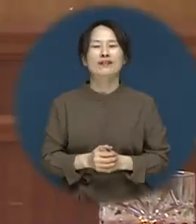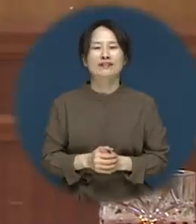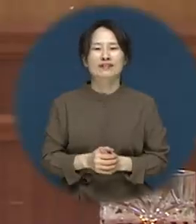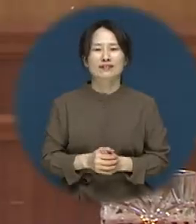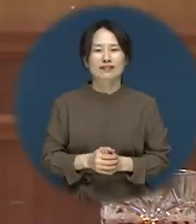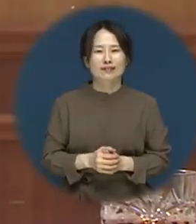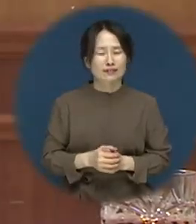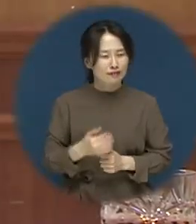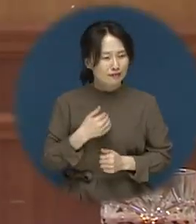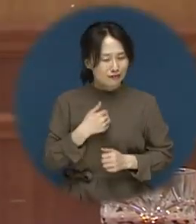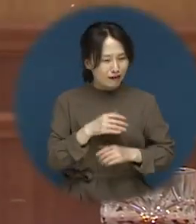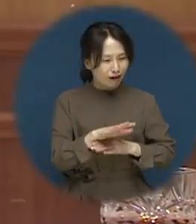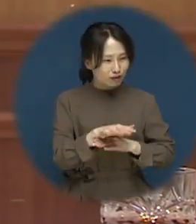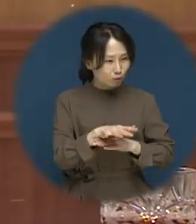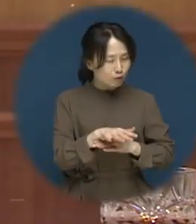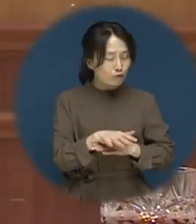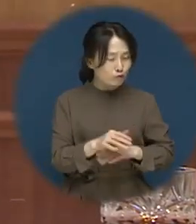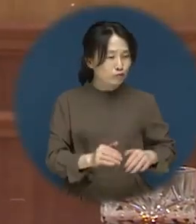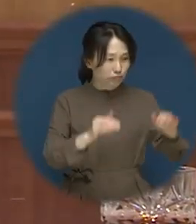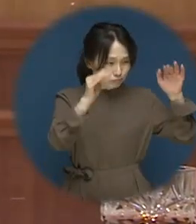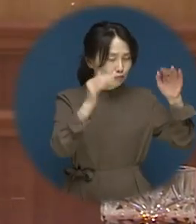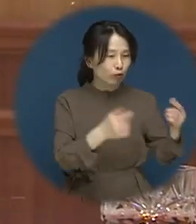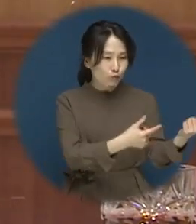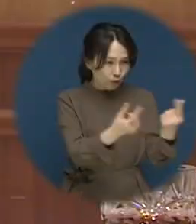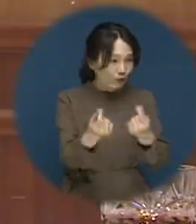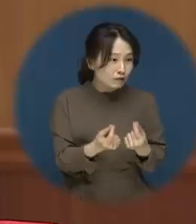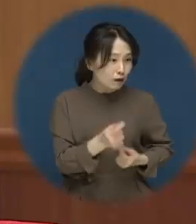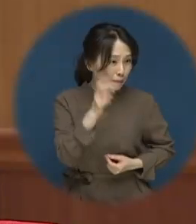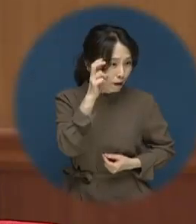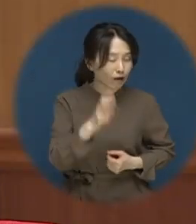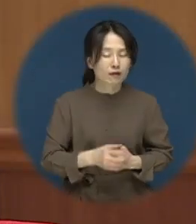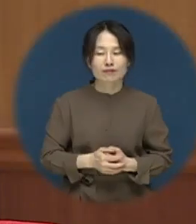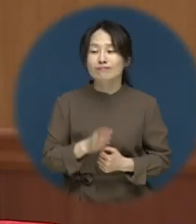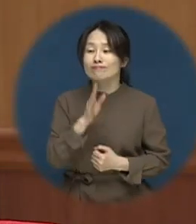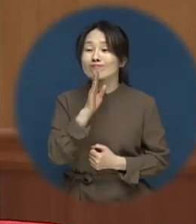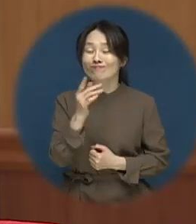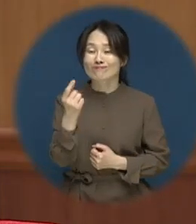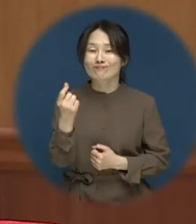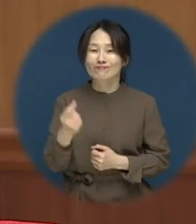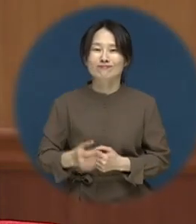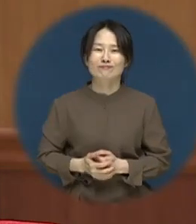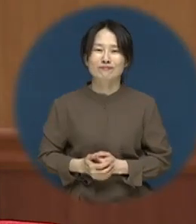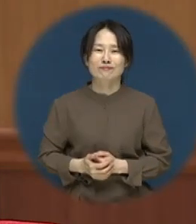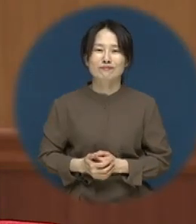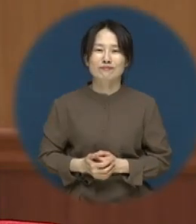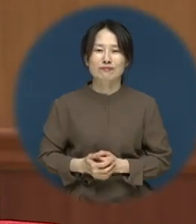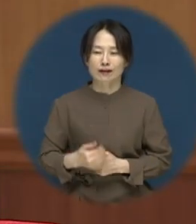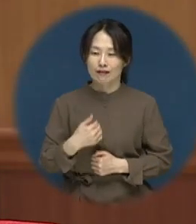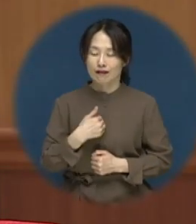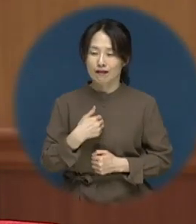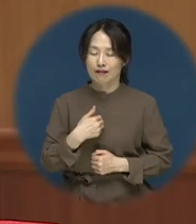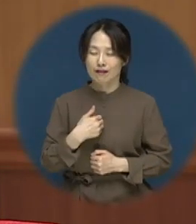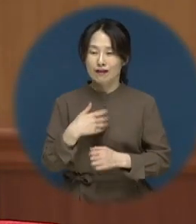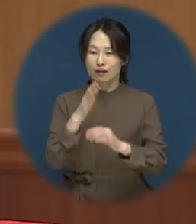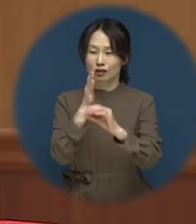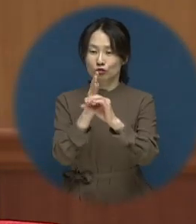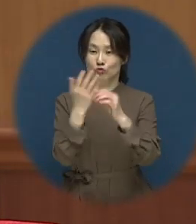뭐, 예. 우리 시골에서는 다 그렇게 컸죠. 다 그렇게 컸죠. 예. 그렇게 컸는데, 제가 그 중학교를,